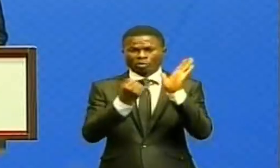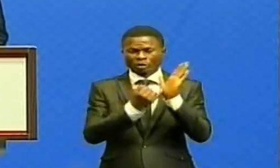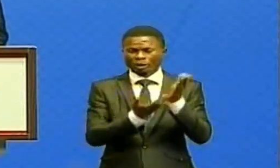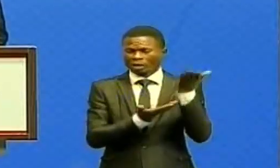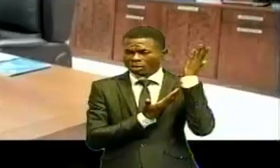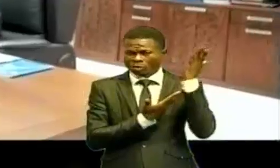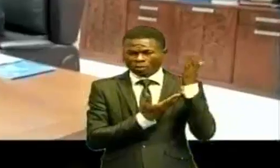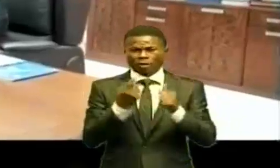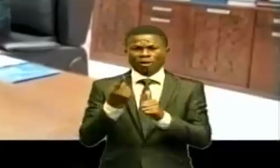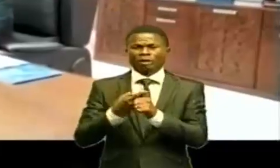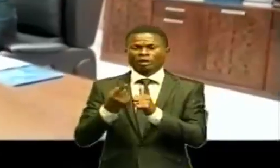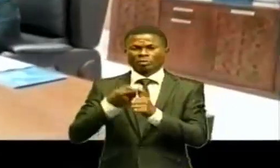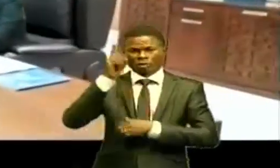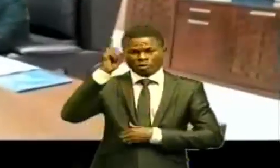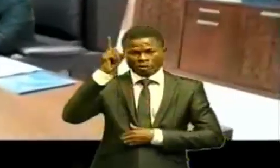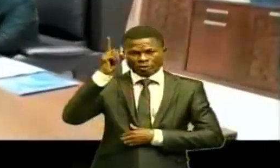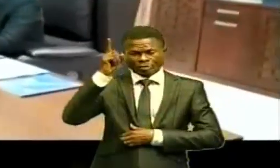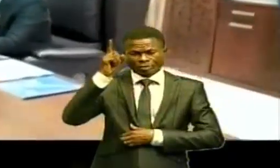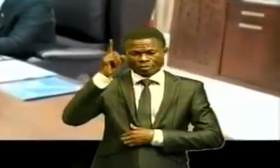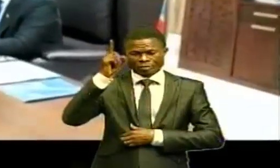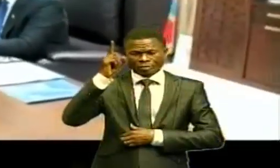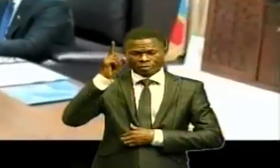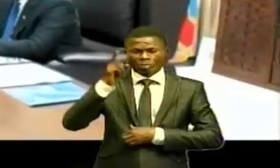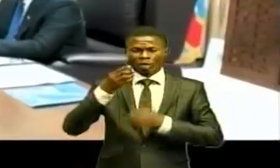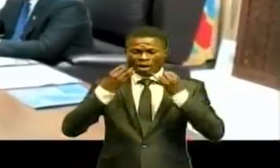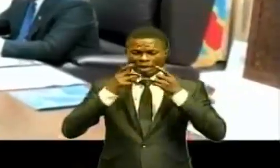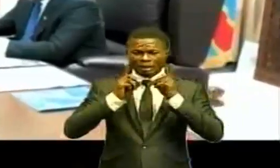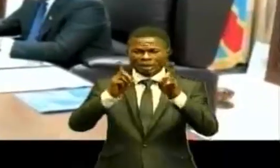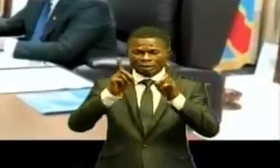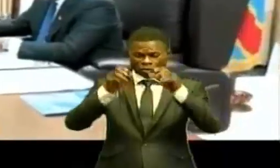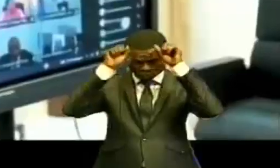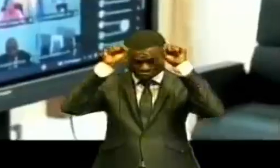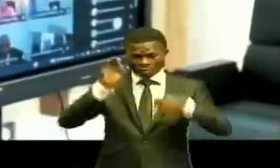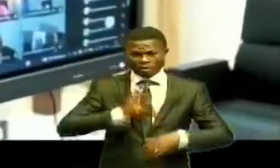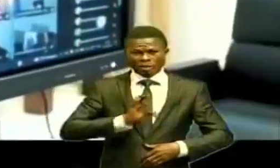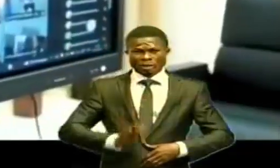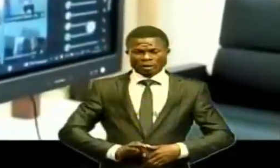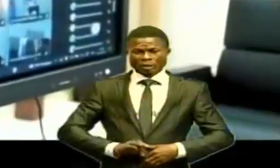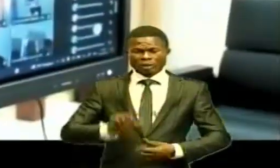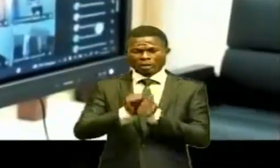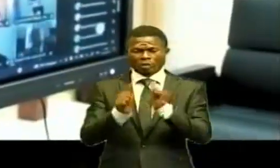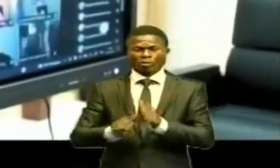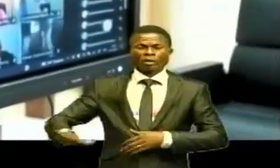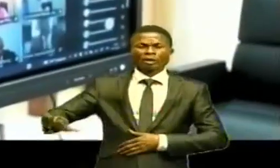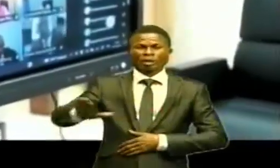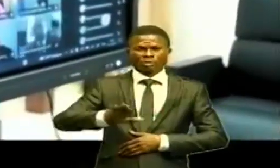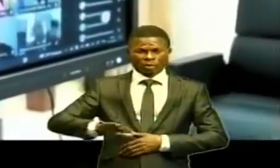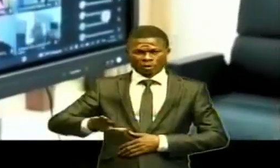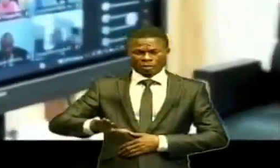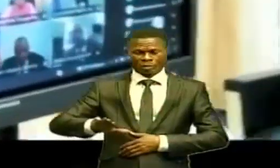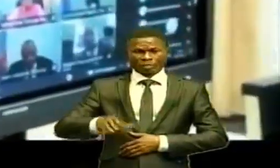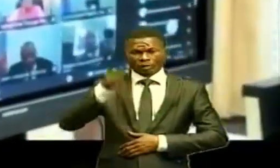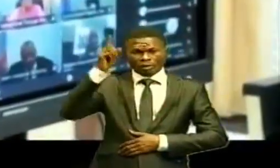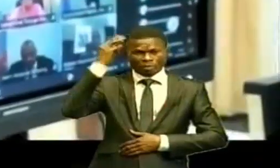principaux, à savoir 1. De l'adresse du président de la République sur l'état de la nation. Le